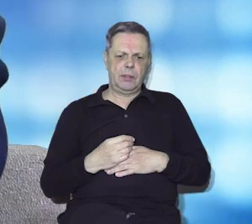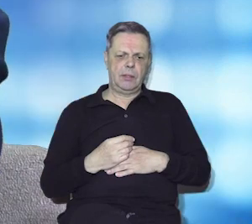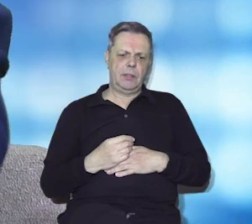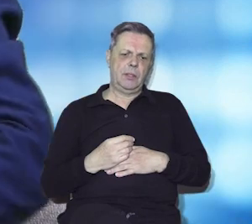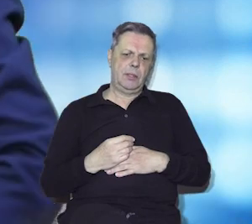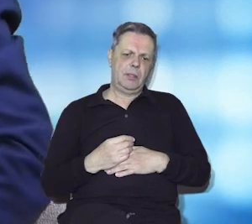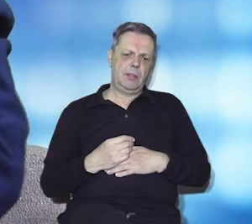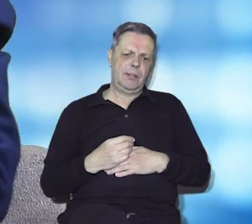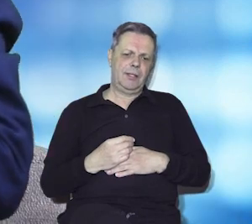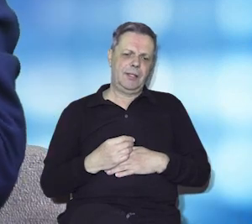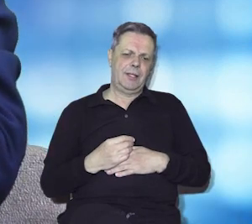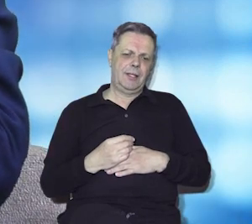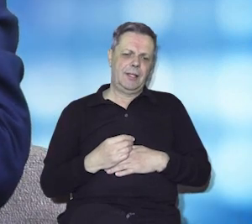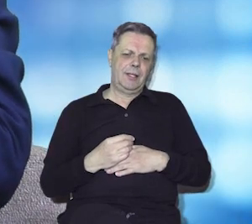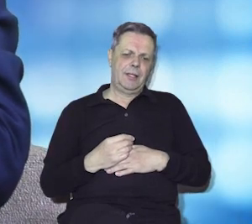stoji, to je bitno,